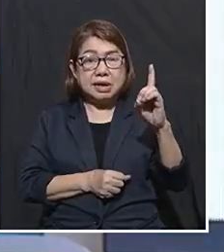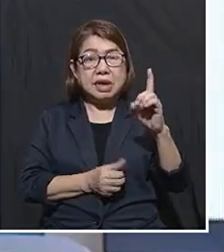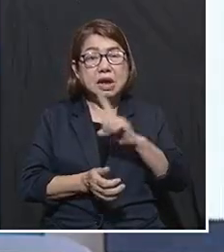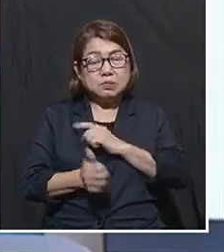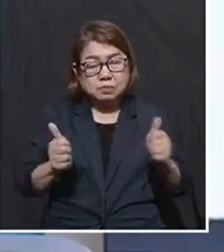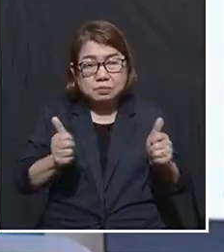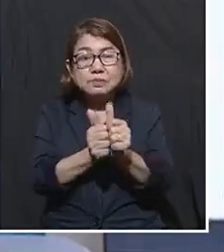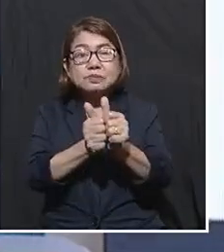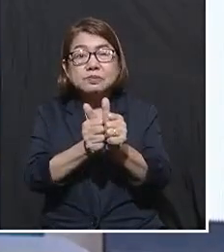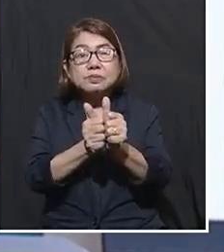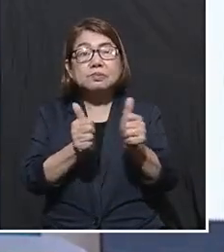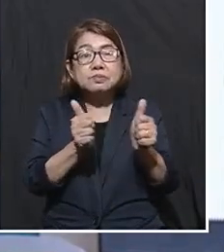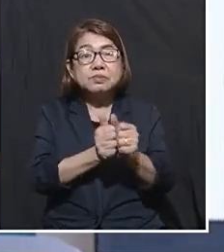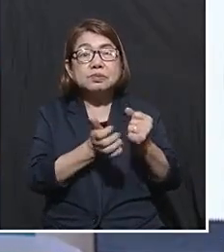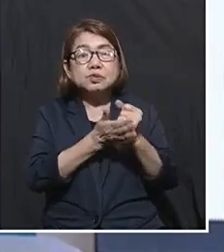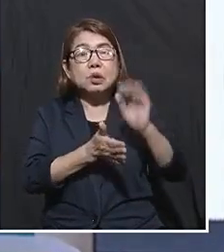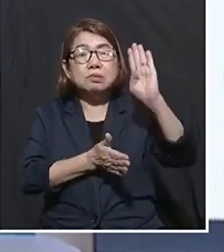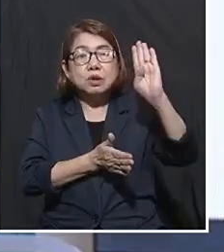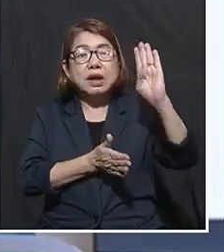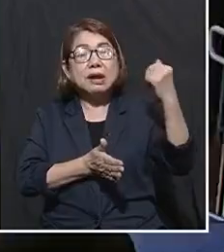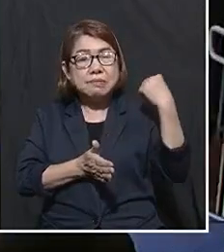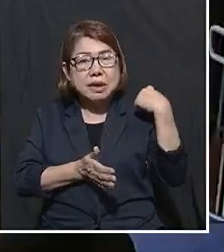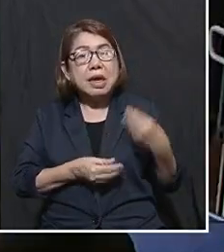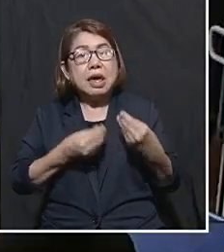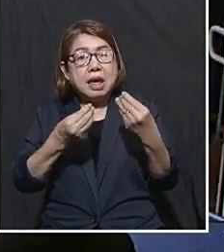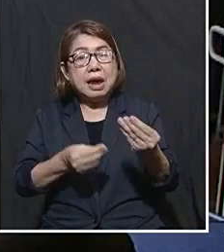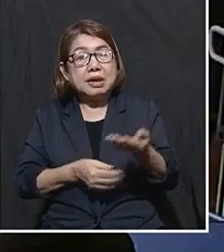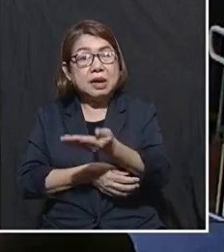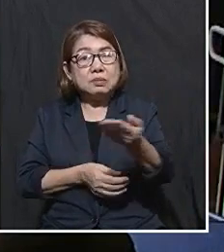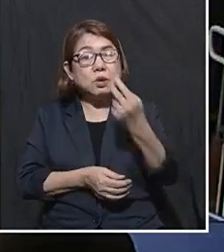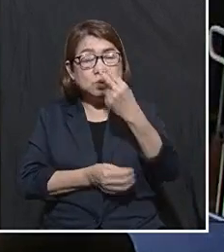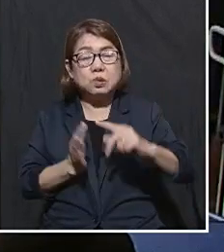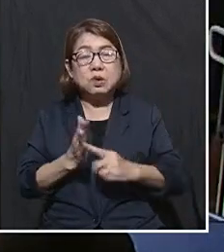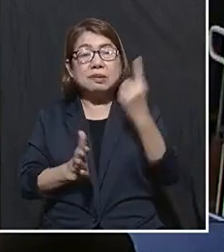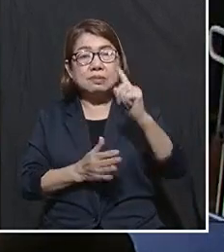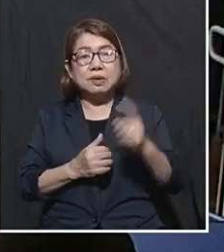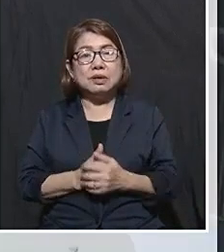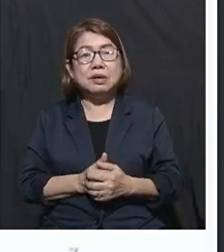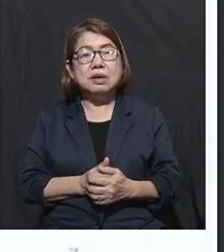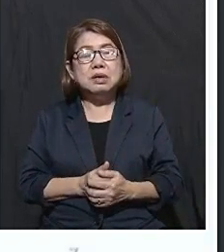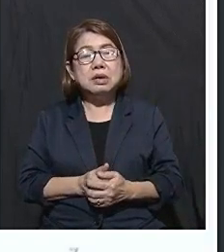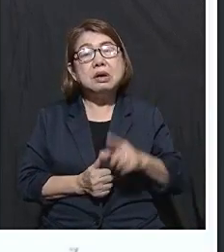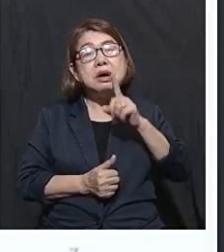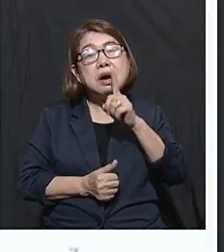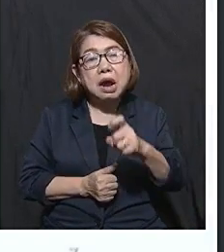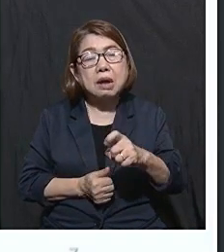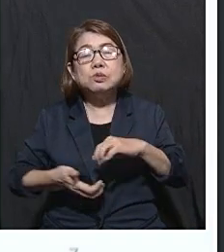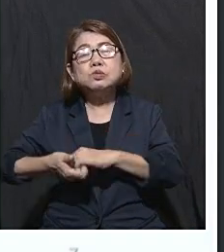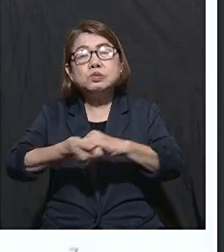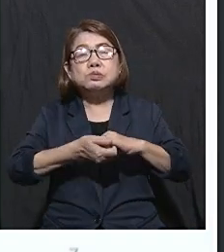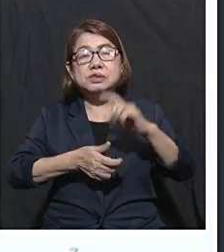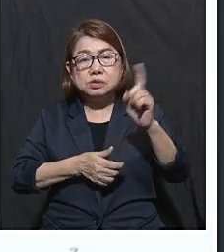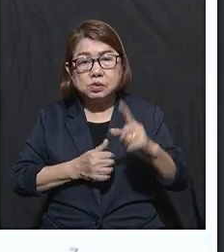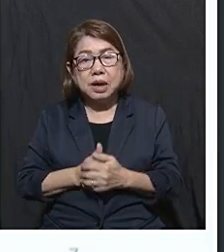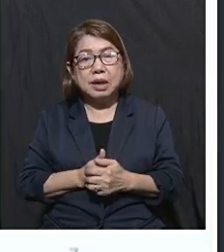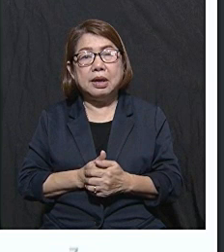ตรงนี้ช่วยอะไรสถานประกอบการนะครับเราก็จะมีไทม์ไลน์ให้ชมนะครับก็คือตั้งแต่เรื่องของหาความร่วมมือนะครับแล้ว